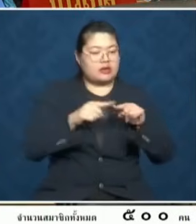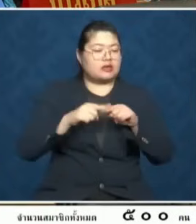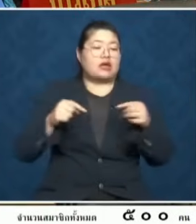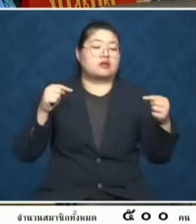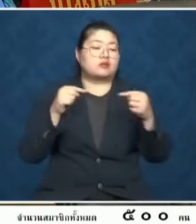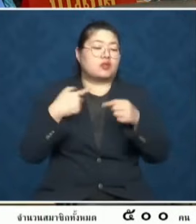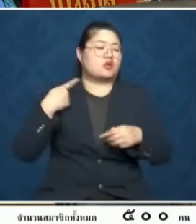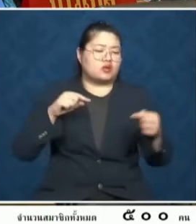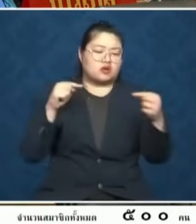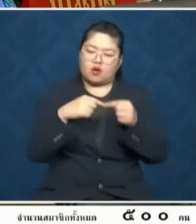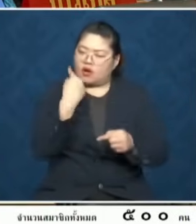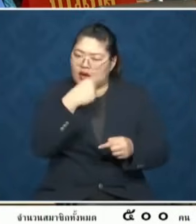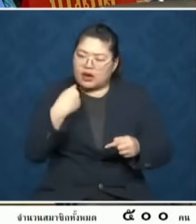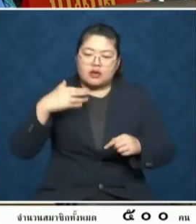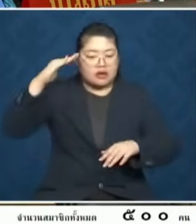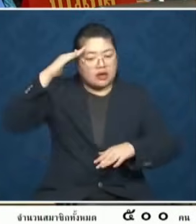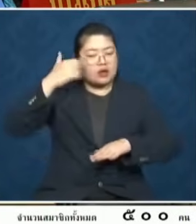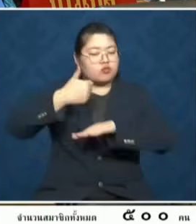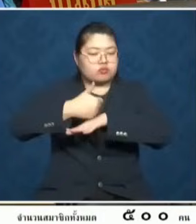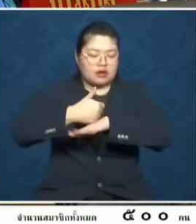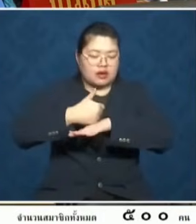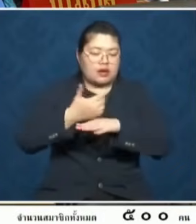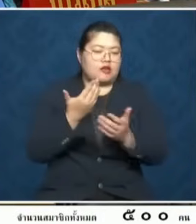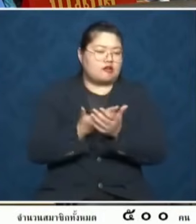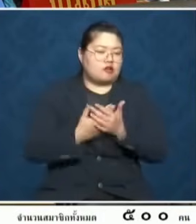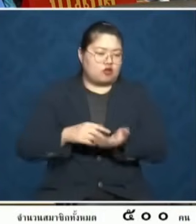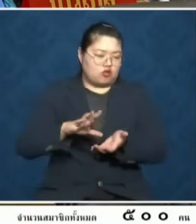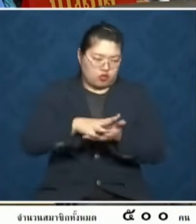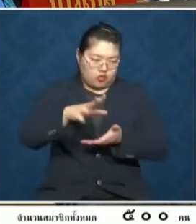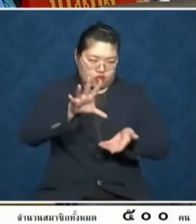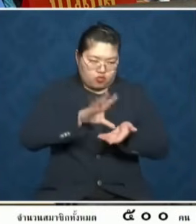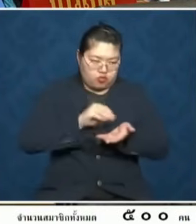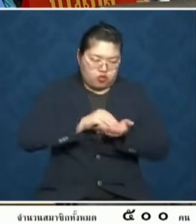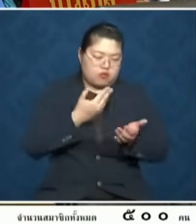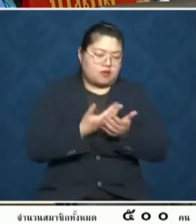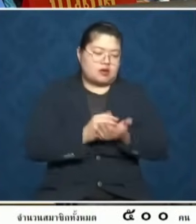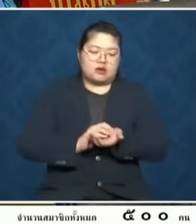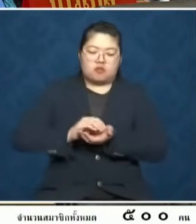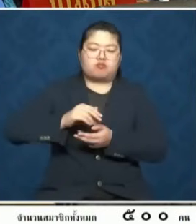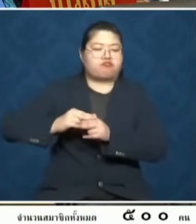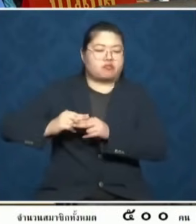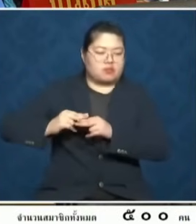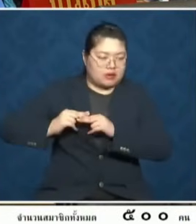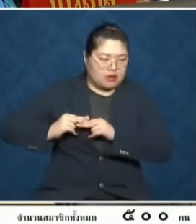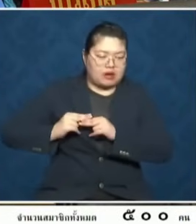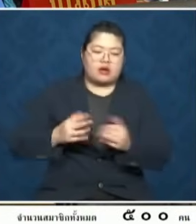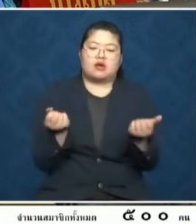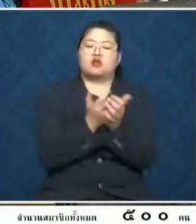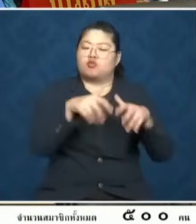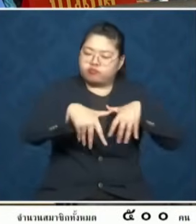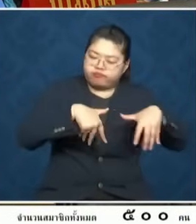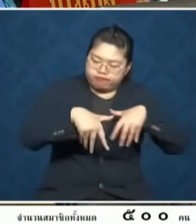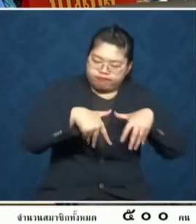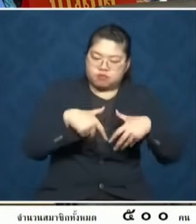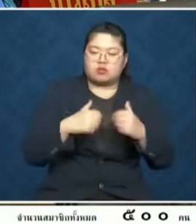ทหารระดับผู้บังคับบัญชาเท่านั้นที่หากินสูบเลือดสูบเนื้อบนรอยเลือดและคราบน้ำตาของประชาชนและ